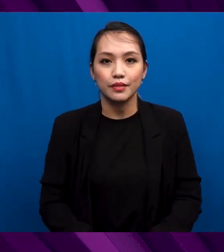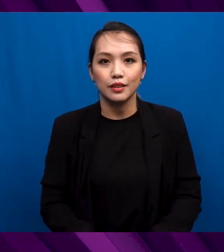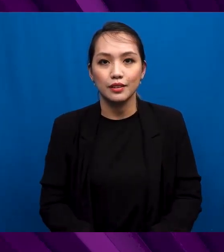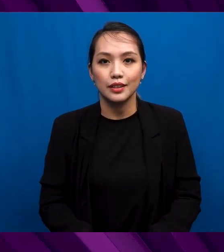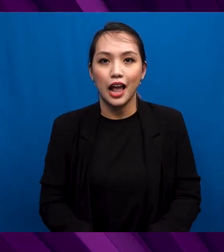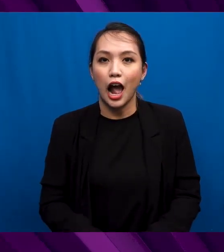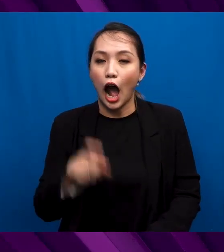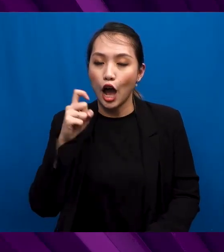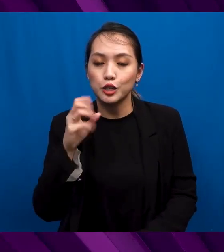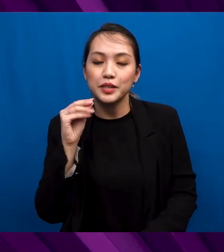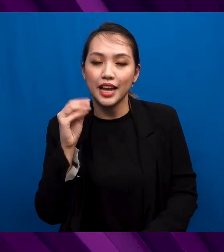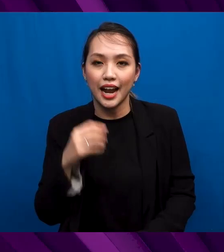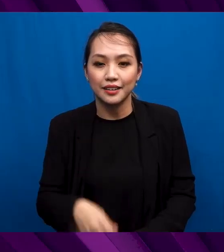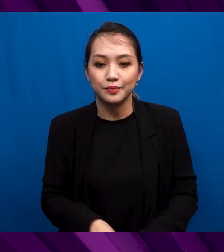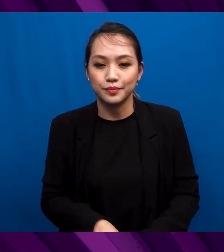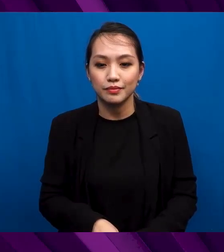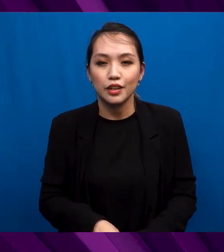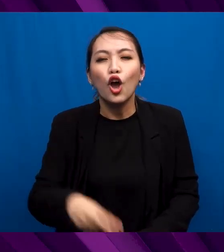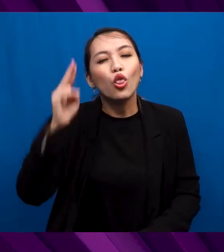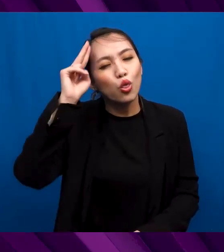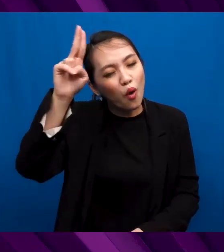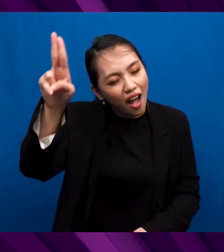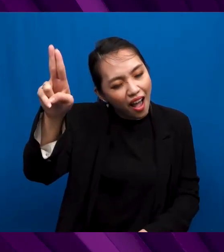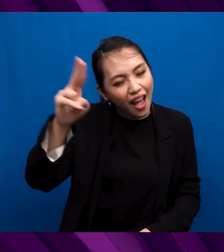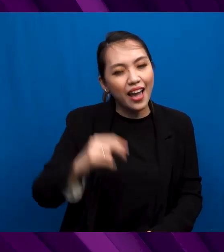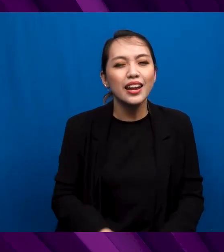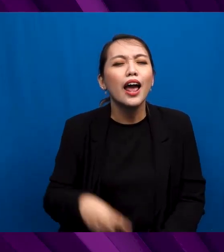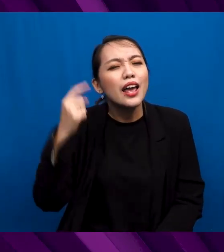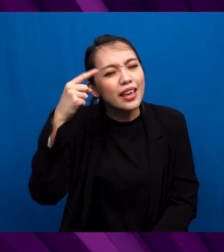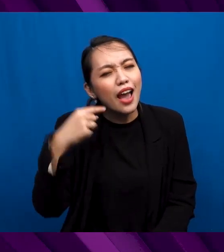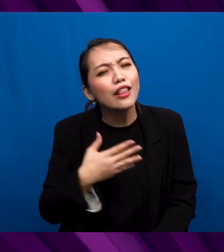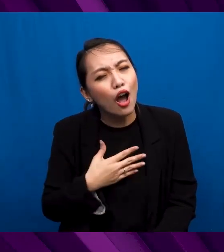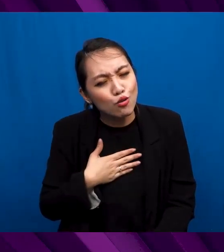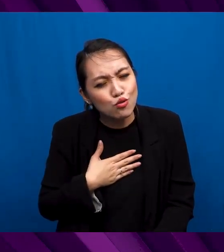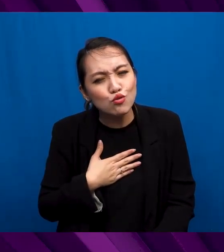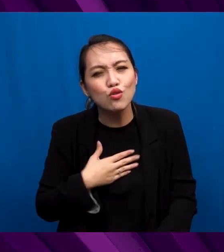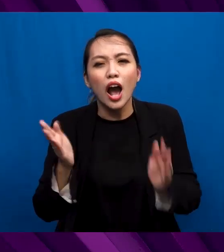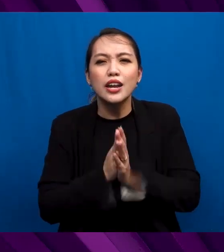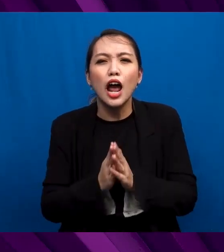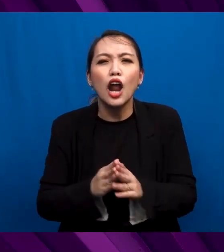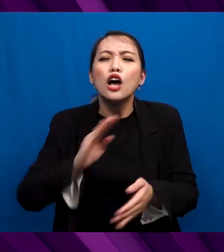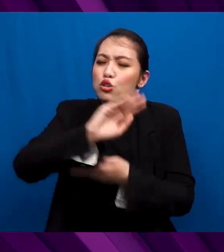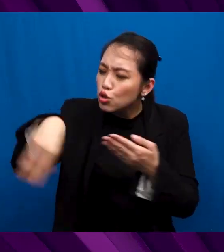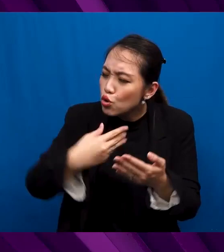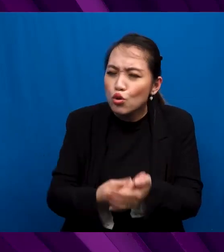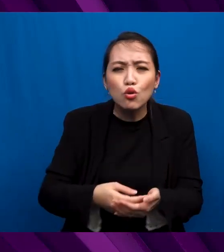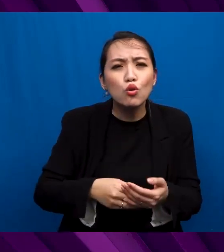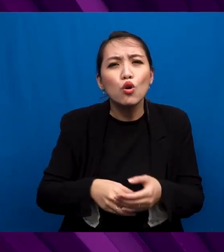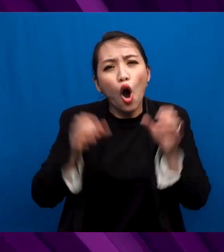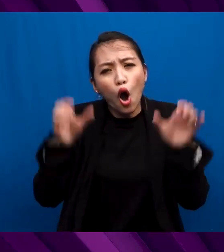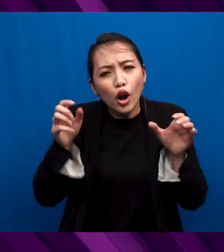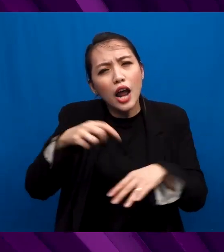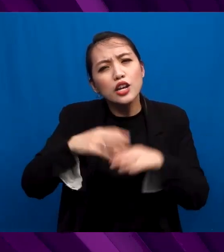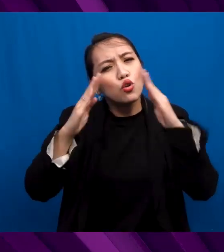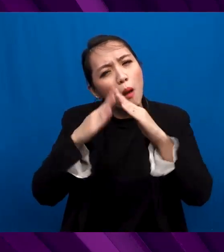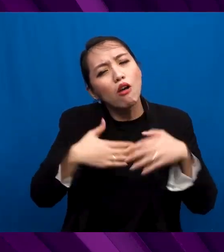begini, remember me and remember my household. Ya. Kalau kita tunjukkan ke orang itu menuntut sesuatu, tapi kalau kita